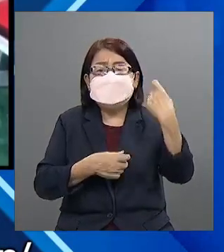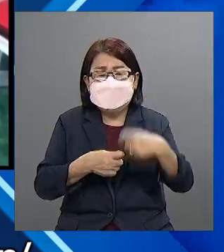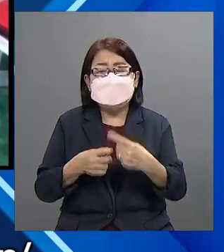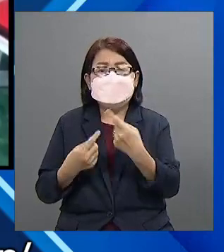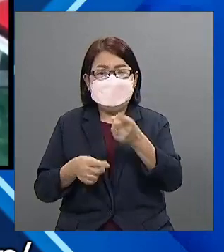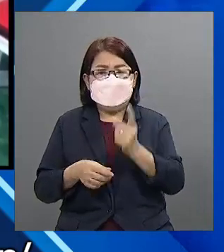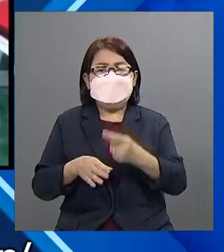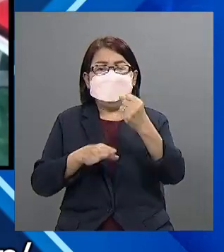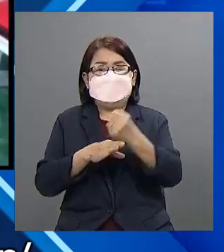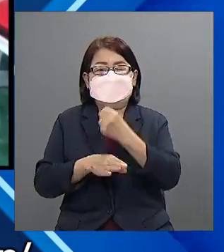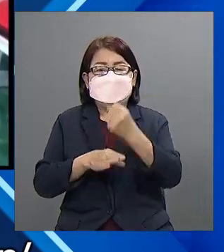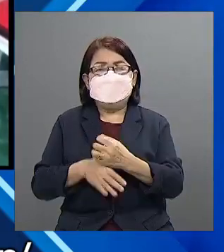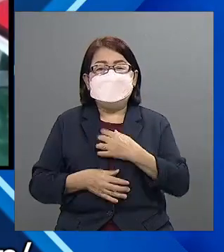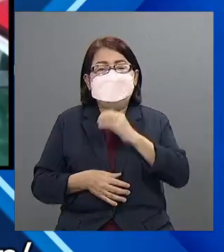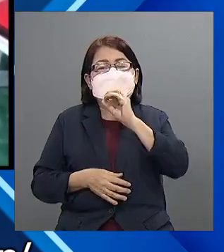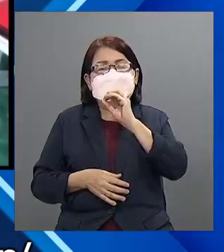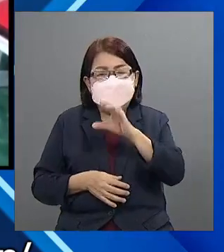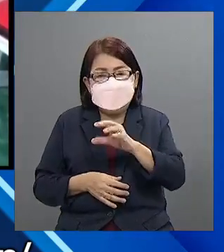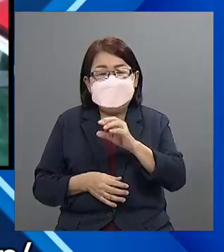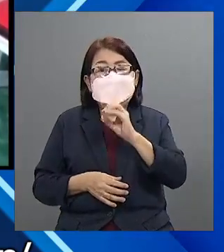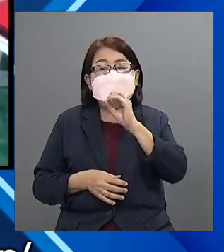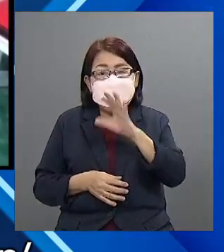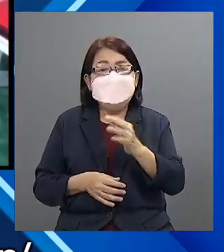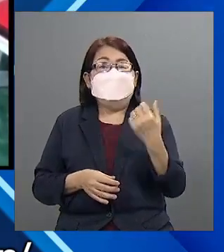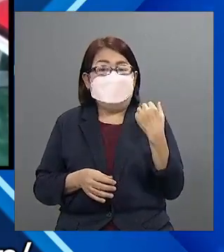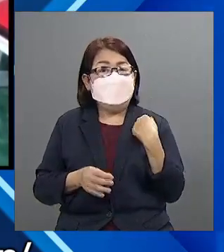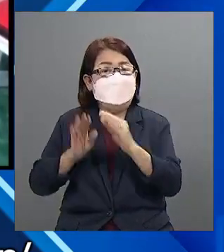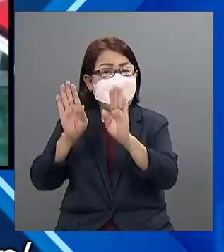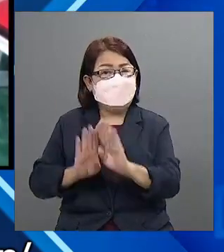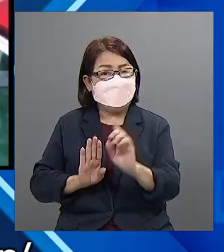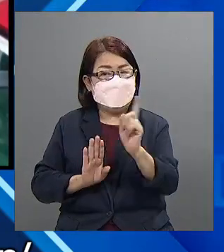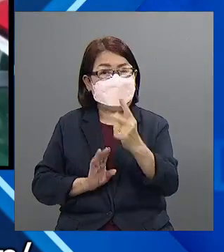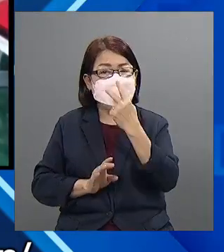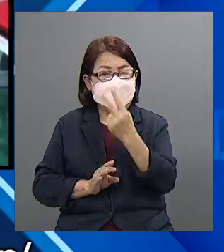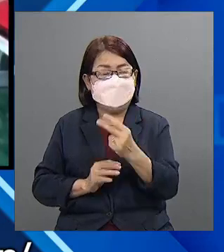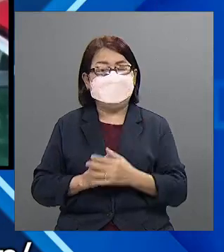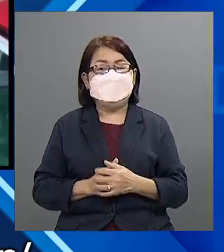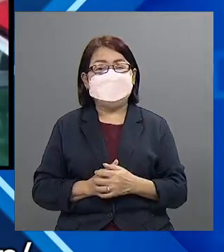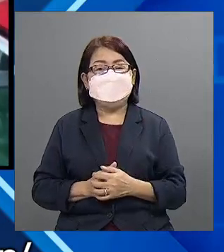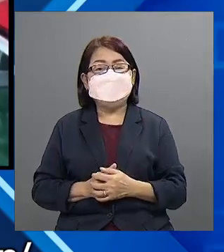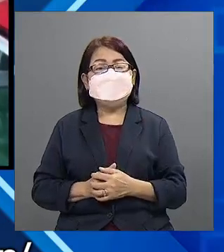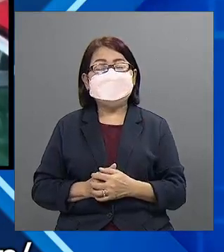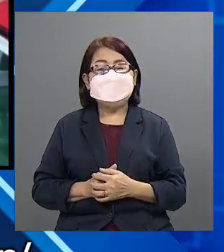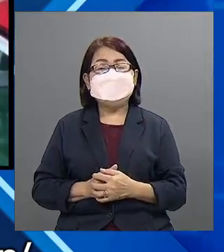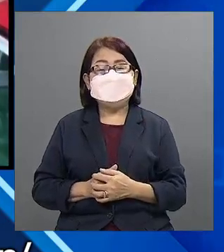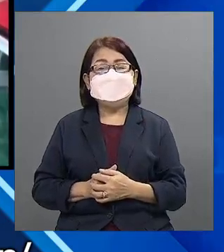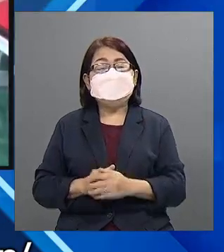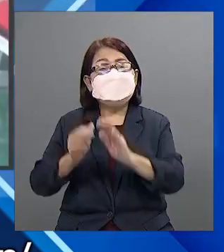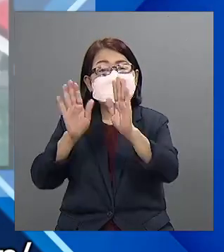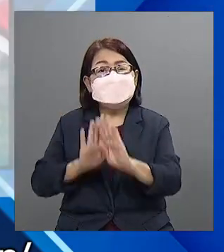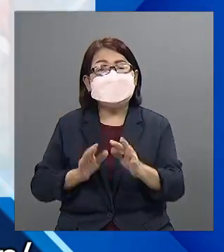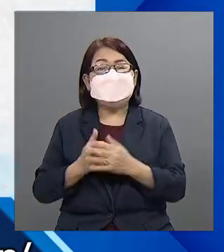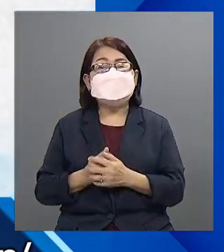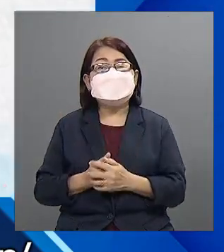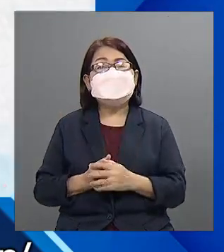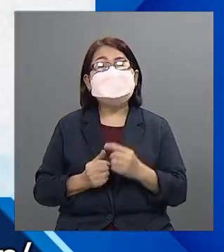ไอแบบมันจะมีเทคนิคการไอเนาะก็คือการไอแบบไม่ติดกล่องเสียงแล้วก็เป็นการไอแบบสลับกับการฝึกหายใ